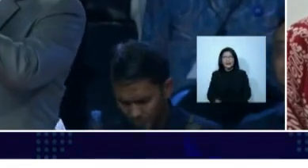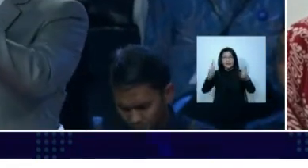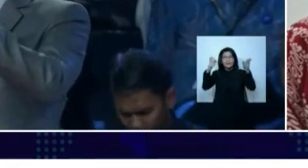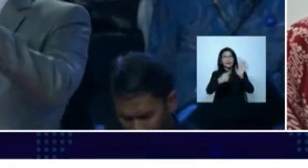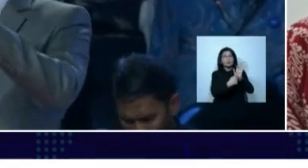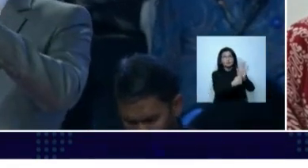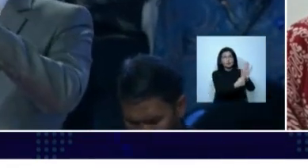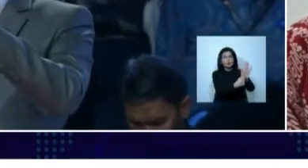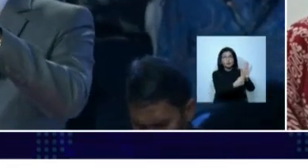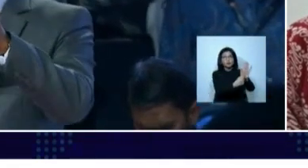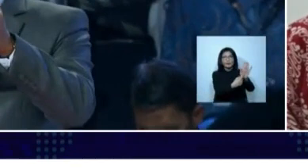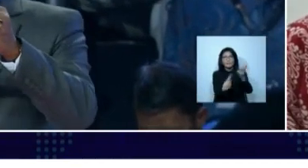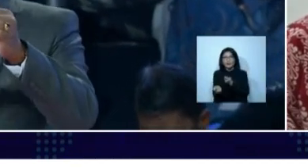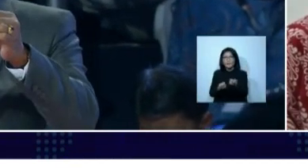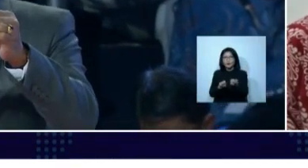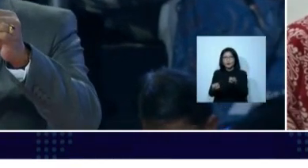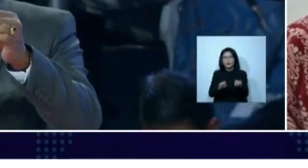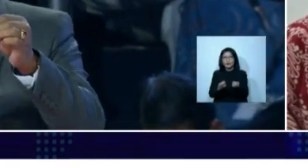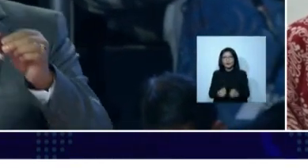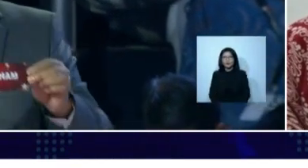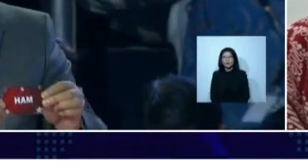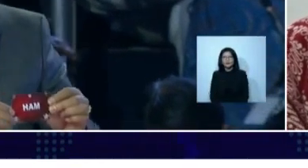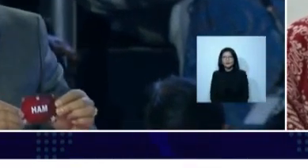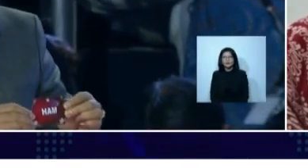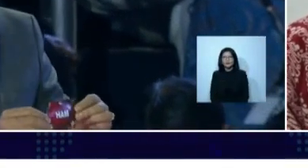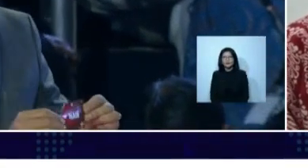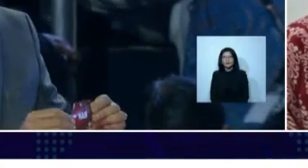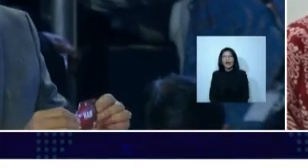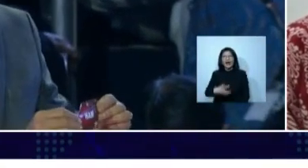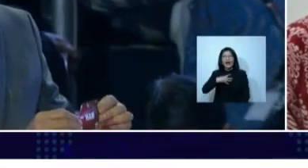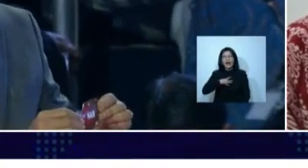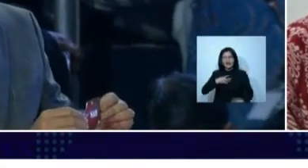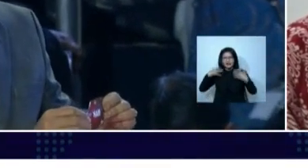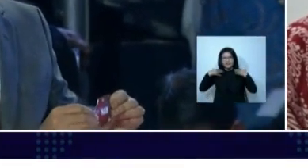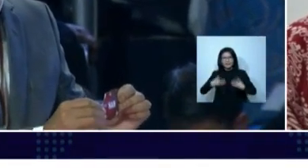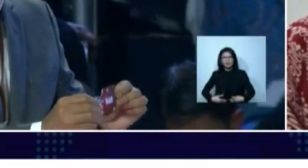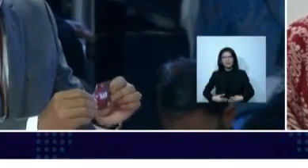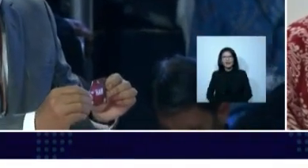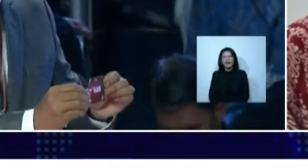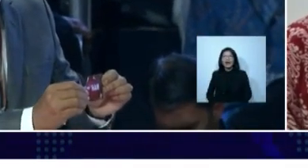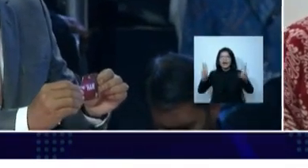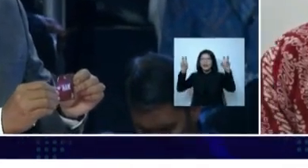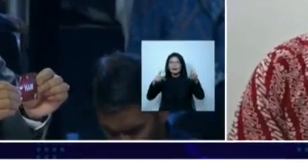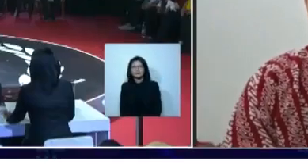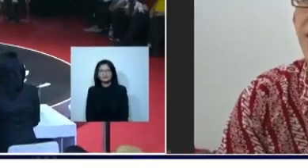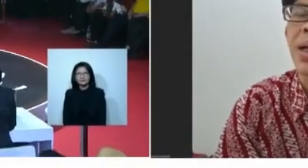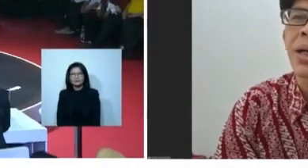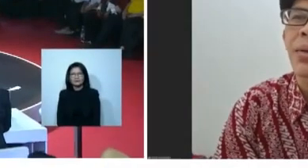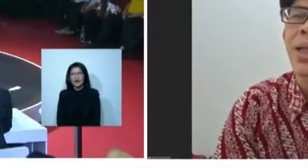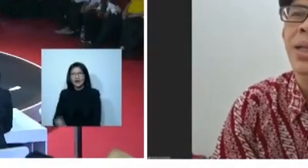sebagai moderator dibanding sebagai kontestan dalam debat capres? Ya, saya sih melihat tetap sebagai